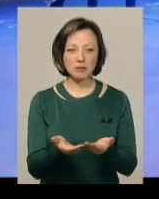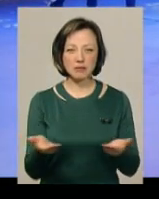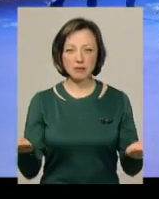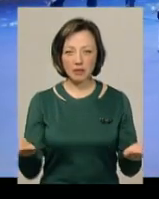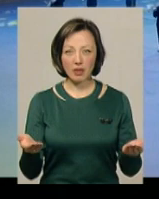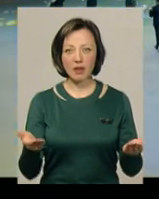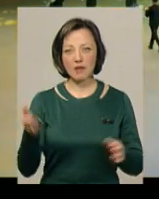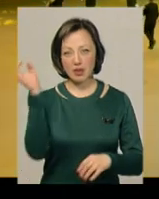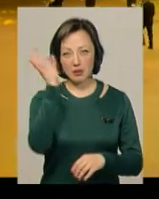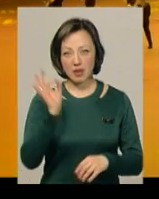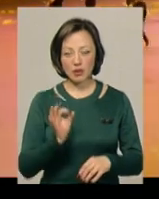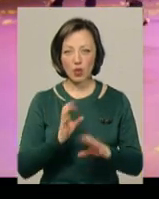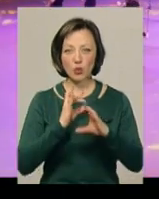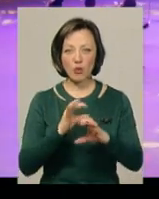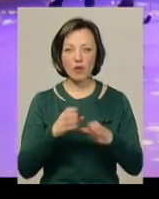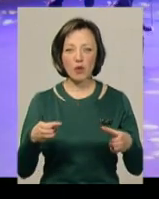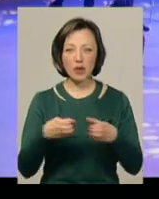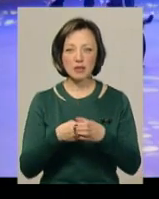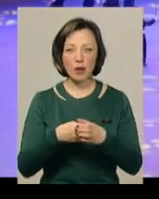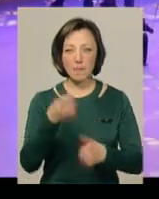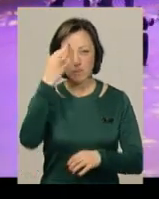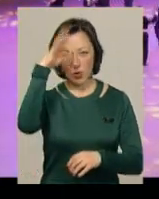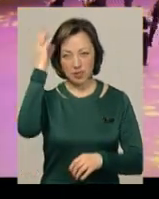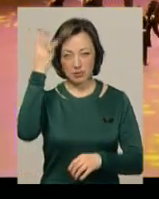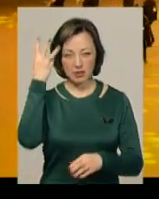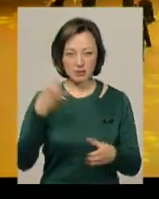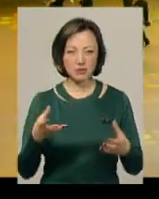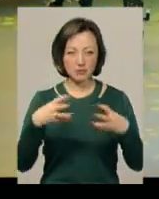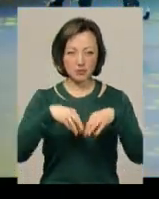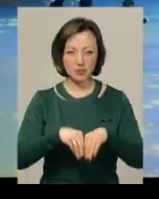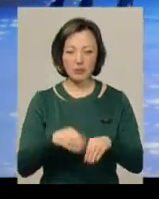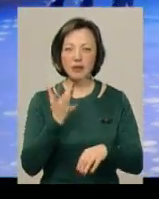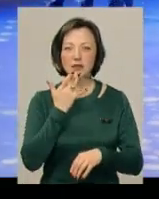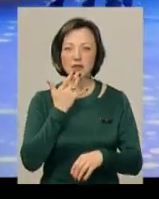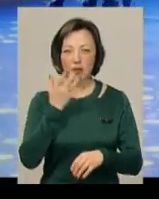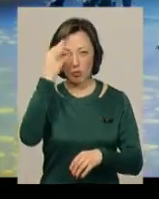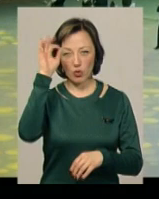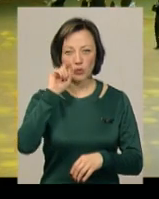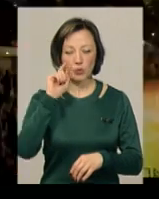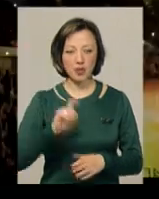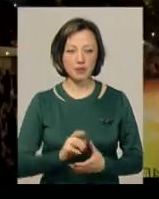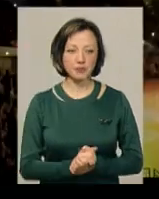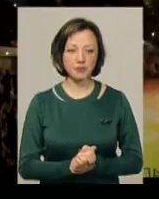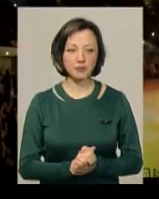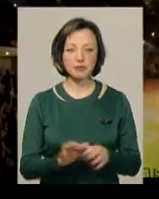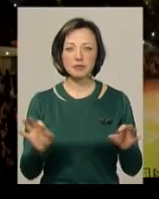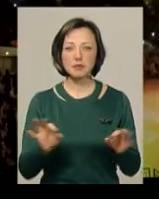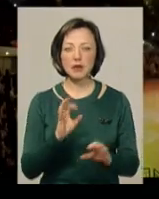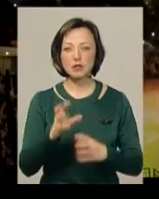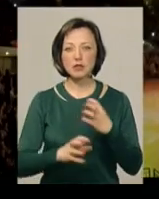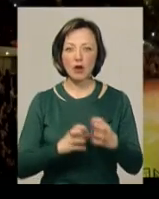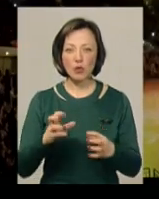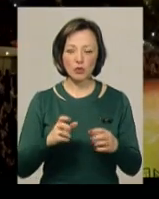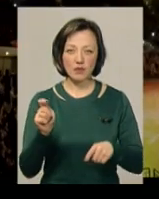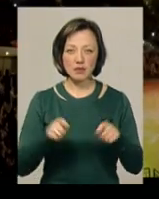Мюнстера і Дортмунта в Духовій оркестр поліції Хмельниччини у складі зведеного оркестру Національної поліції України. А диригентом міжнародного